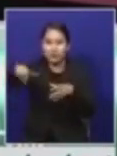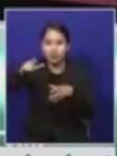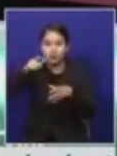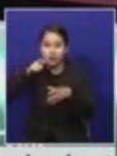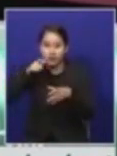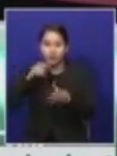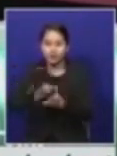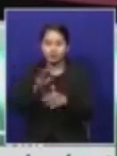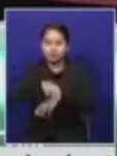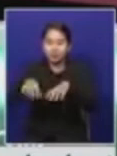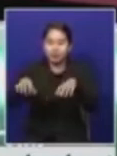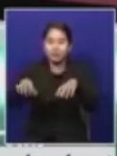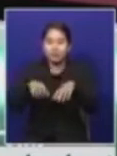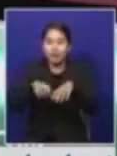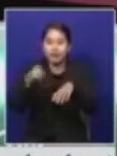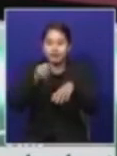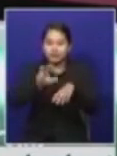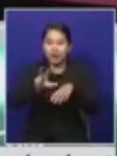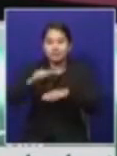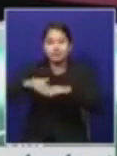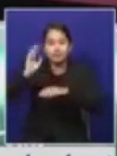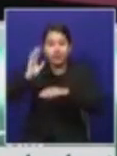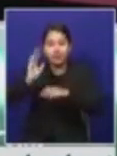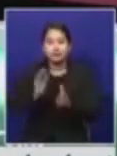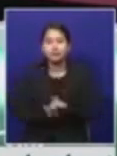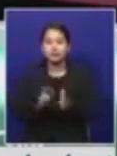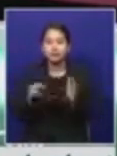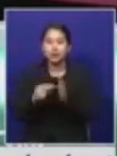บ้านได้รับพวกประมาณเท่าไหร่และตำบลคันญาติใหญ่คือตำบลที่มีหมู่บ้านตั้งแต่13หมู่บ้านขึ้นไปได้รับงบประมาณเท่าไหร่ท่านประธานครับลักษณะที่สองคือแบ่งตามขนาดของชุมชนเมือง